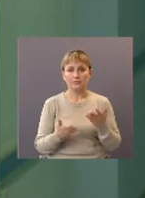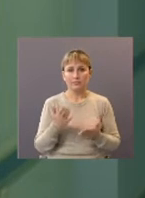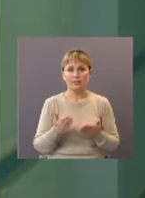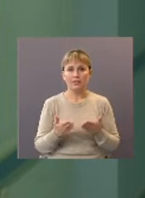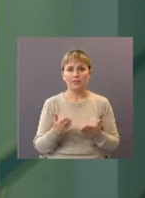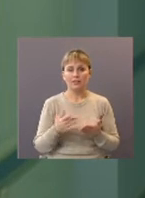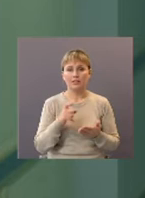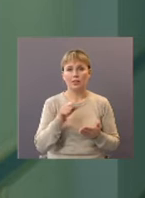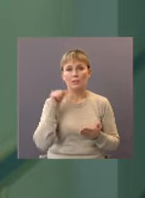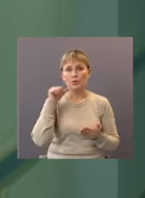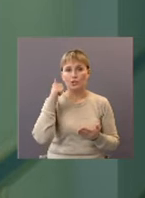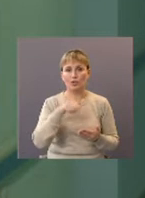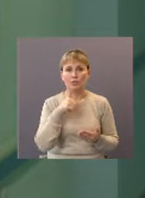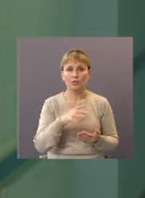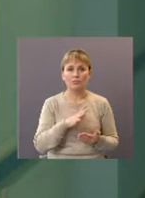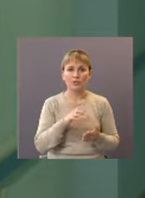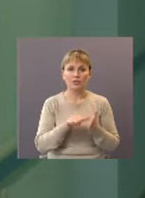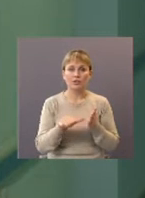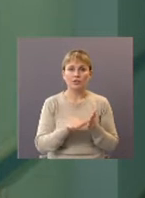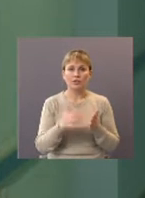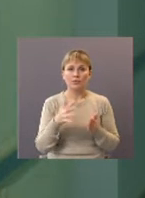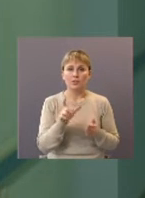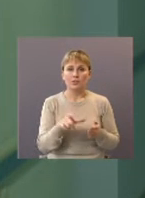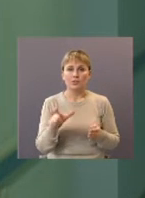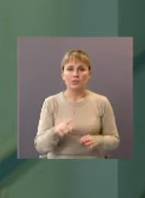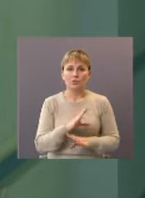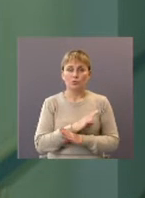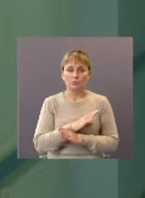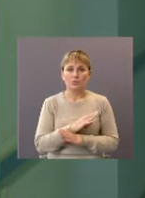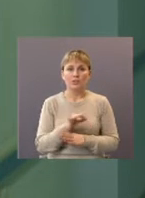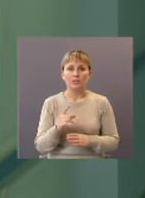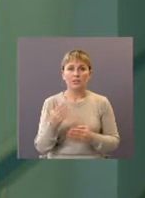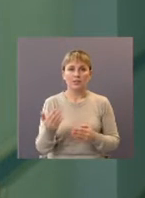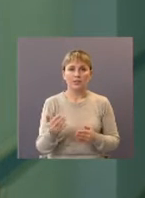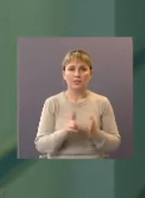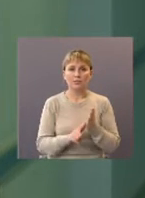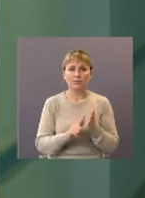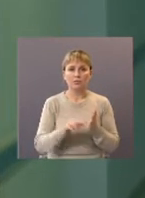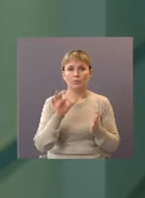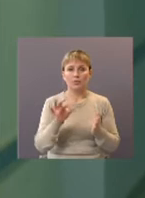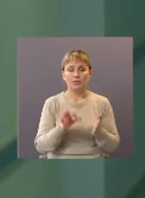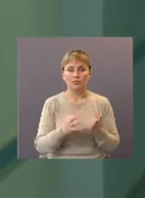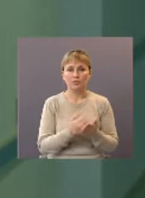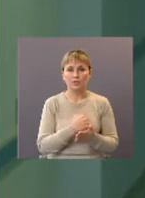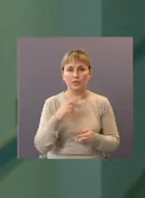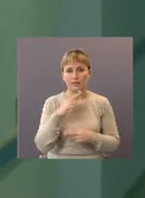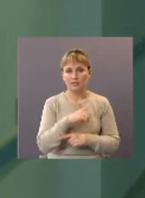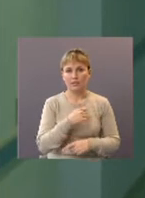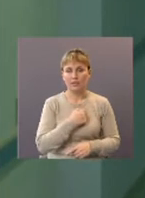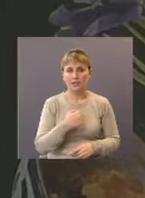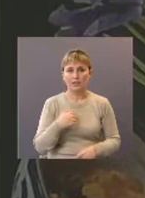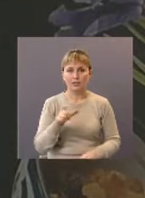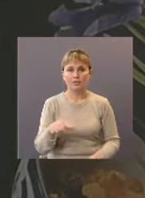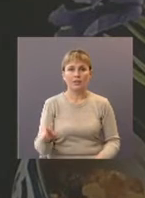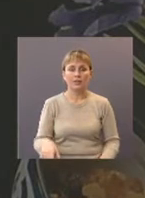если за прошлый год было 65 человек умерших, из них 70% составляло отравление алкогольными